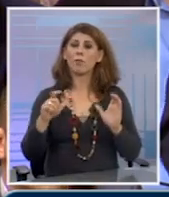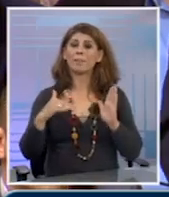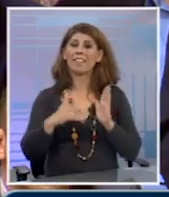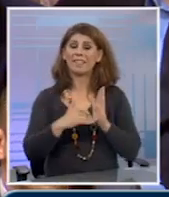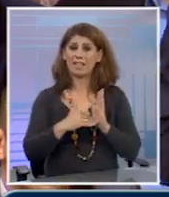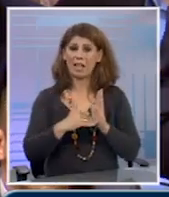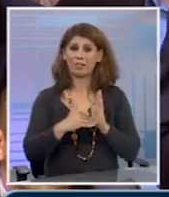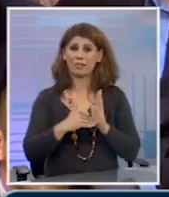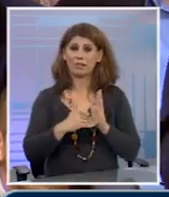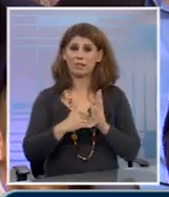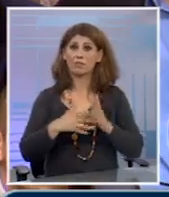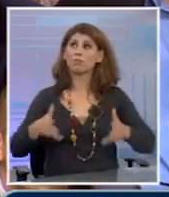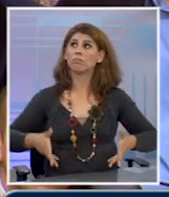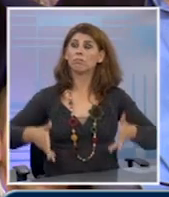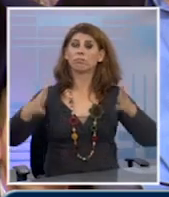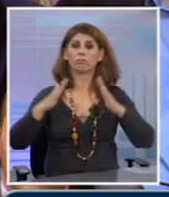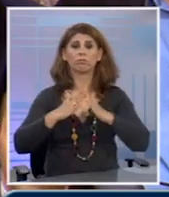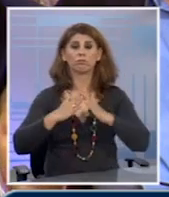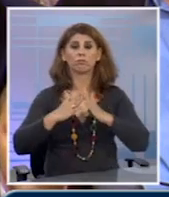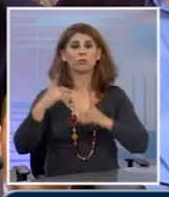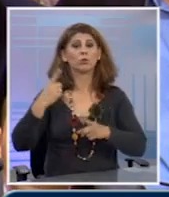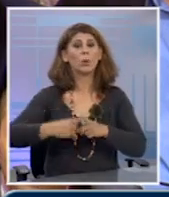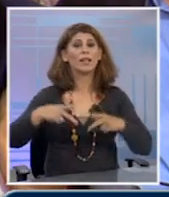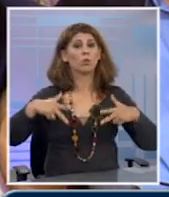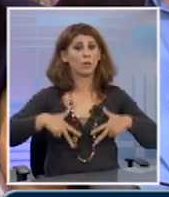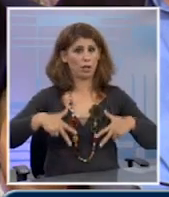70.000 ακίνητα του ελληνικού